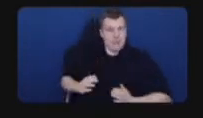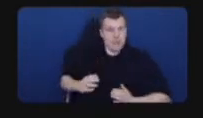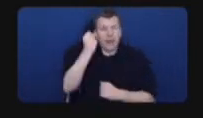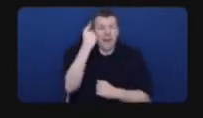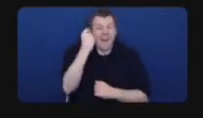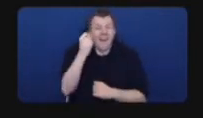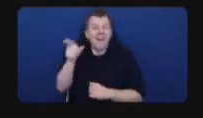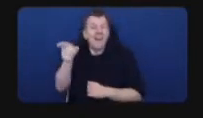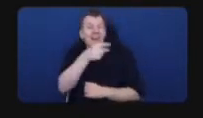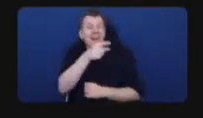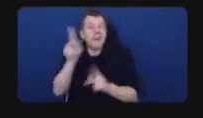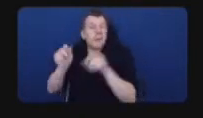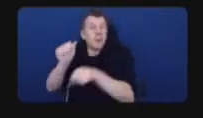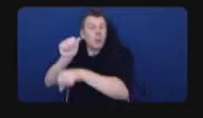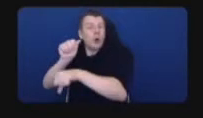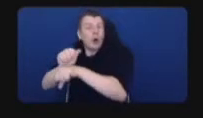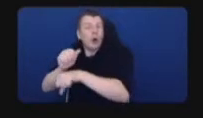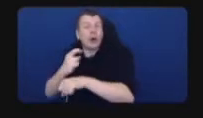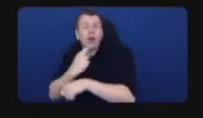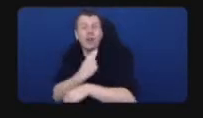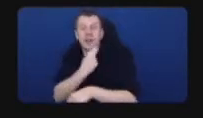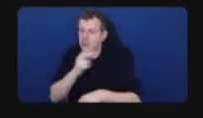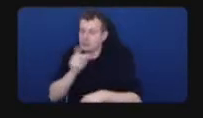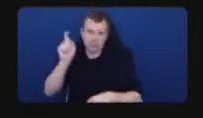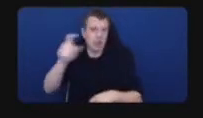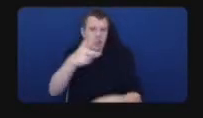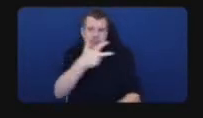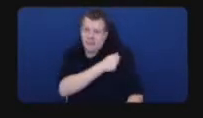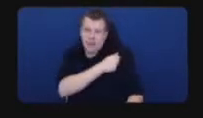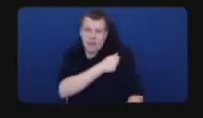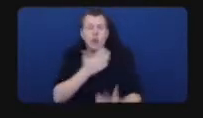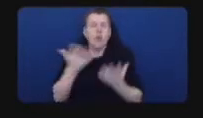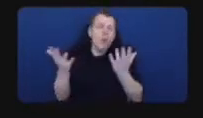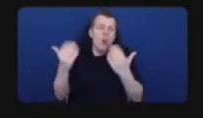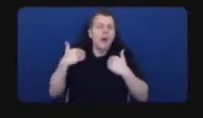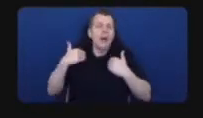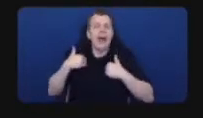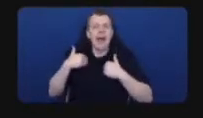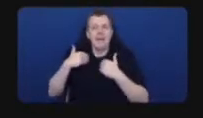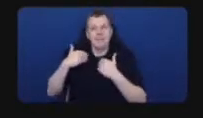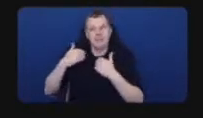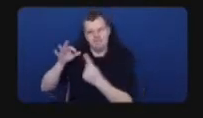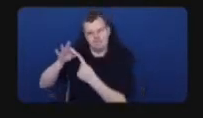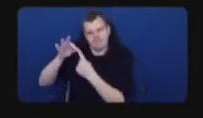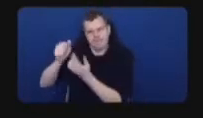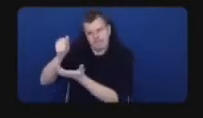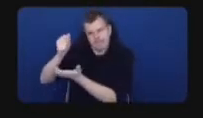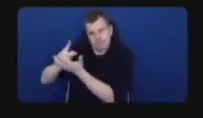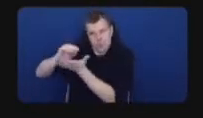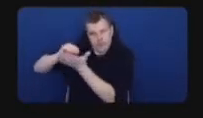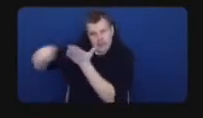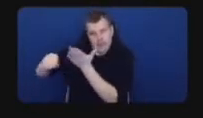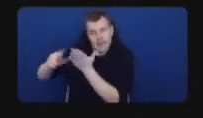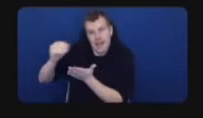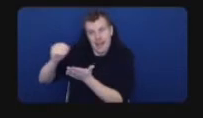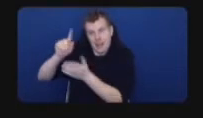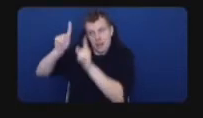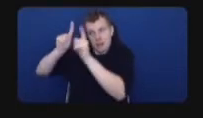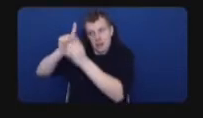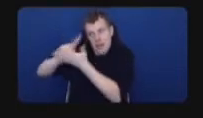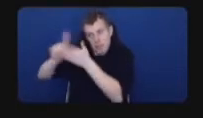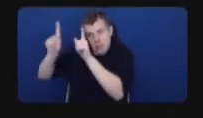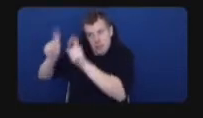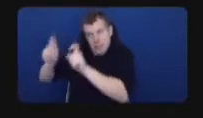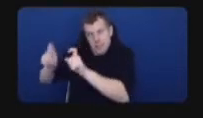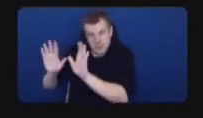这个也是需要在公共场合餐馆工作的室内工作的工作人员，他们也是需要完全打疫苗。